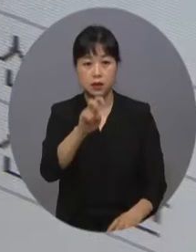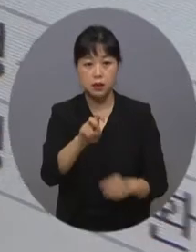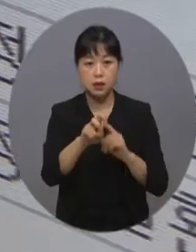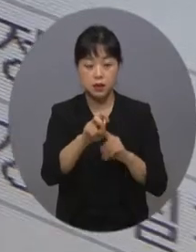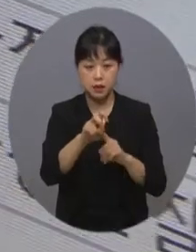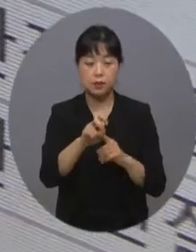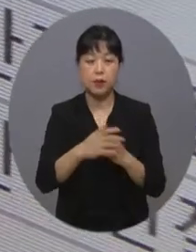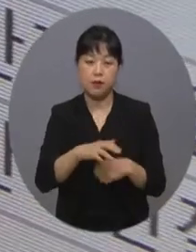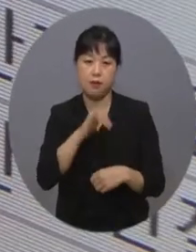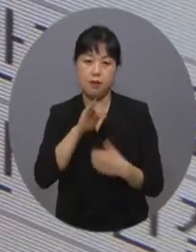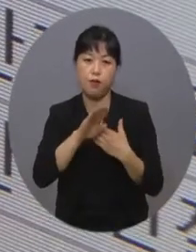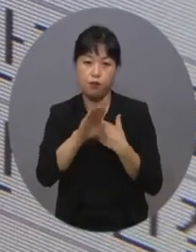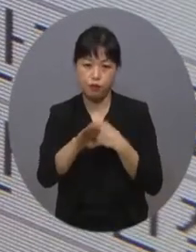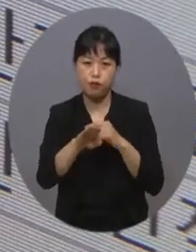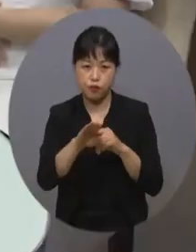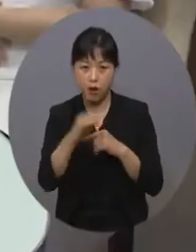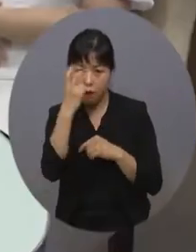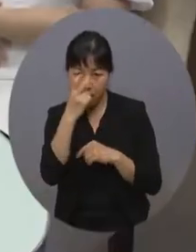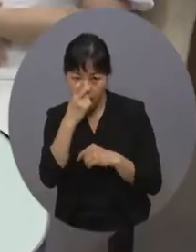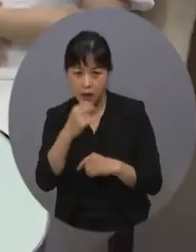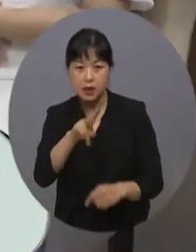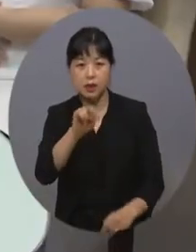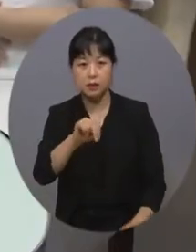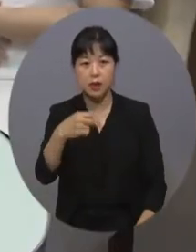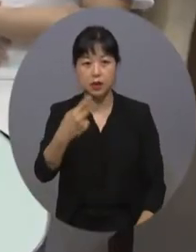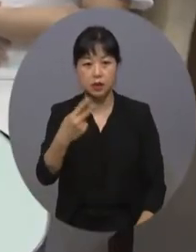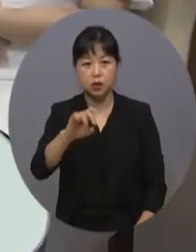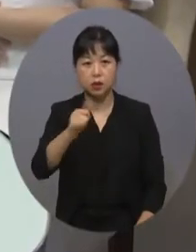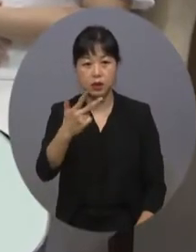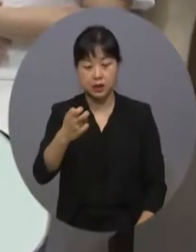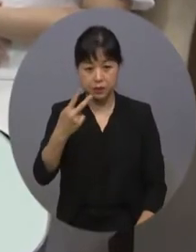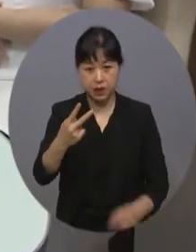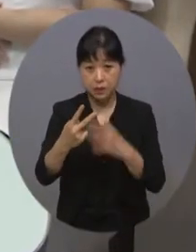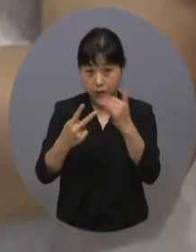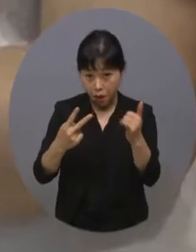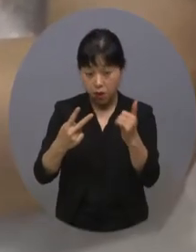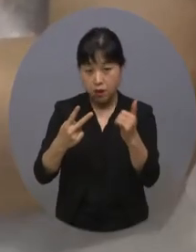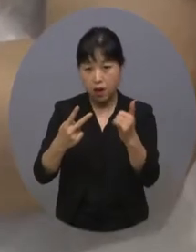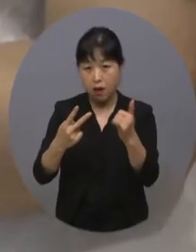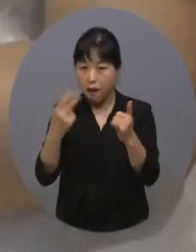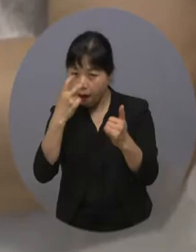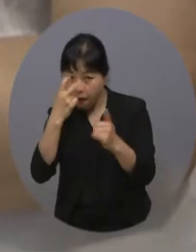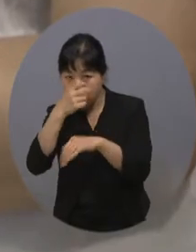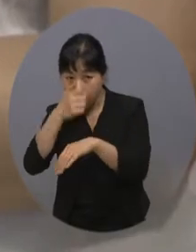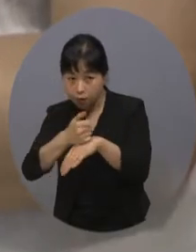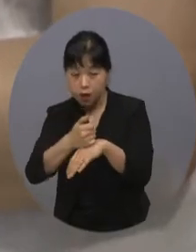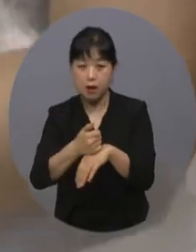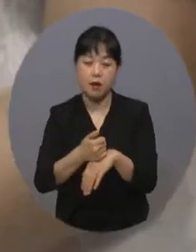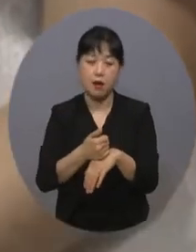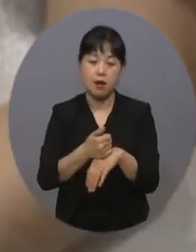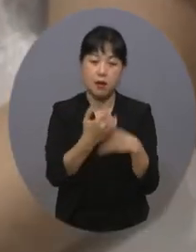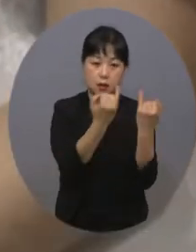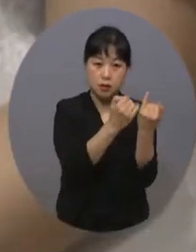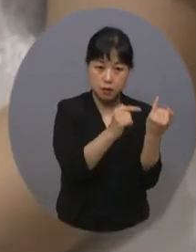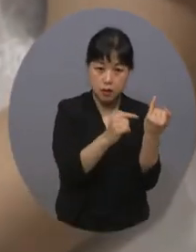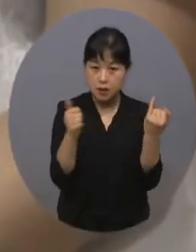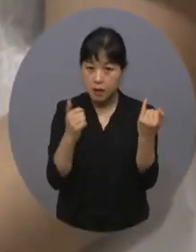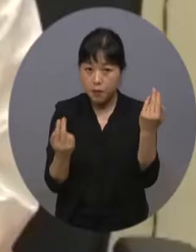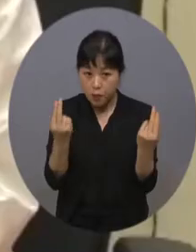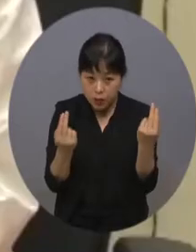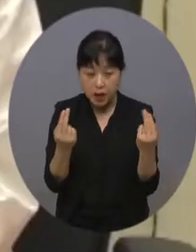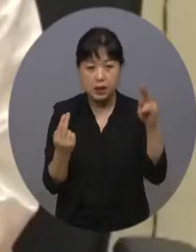총 2만 2,572명의 실태 결과 자살 시도자는 여성이 남성보다 25%가량